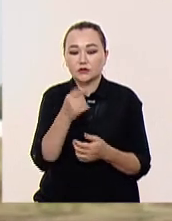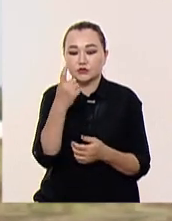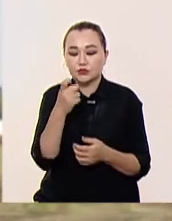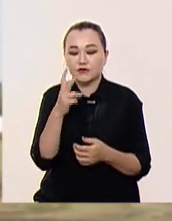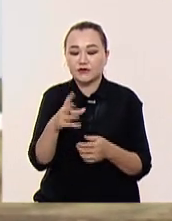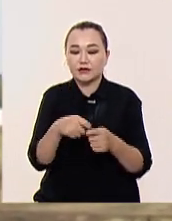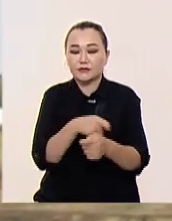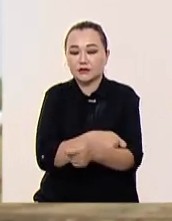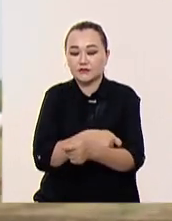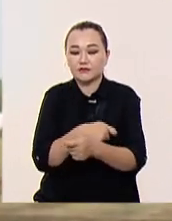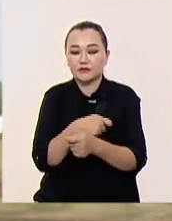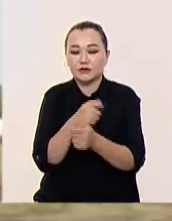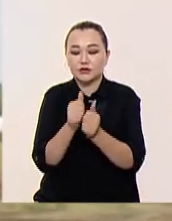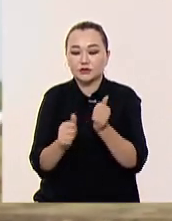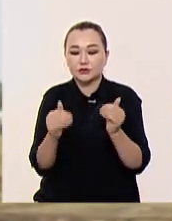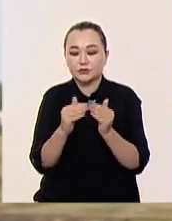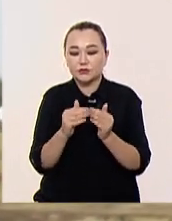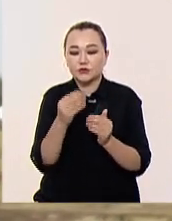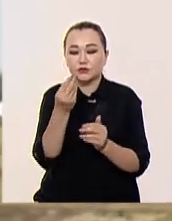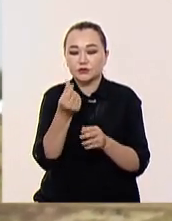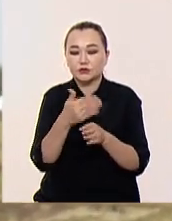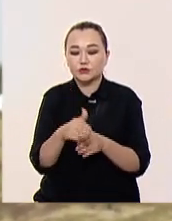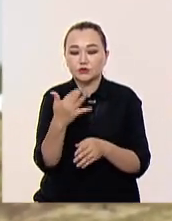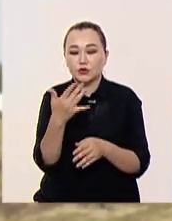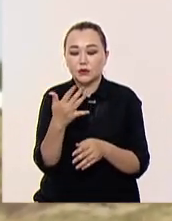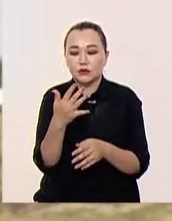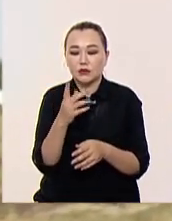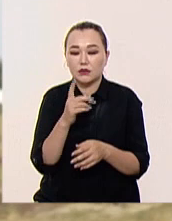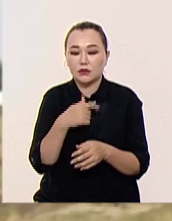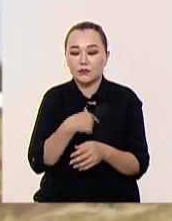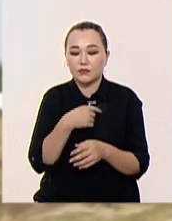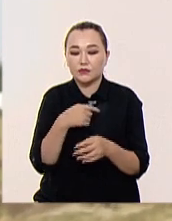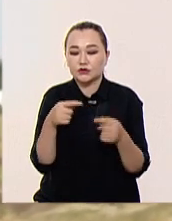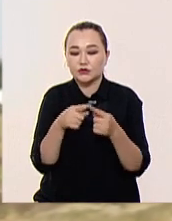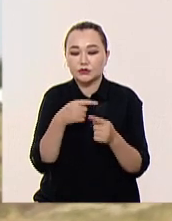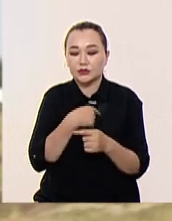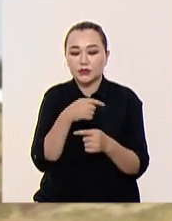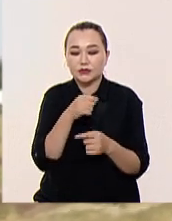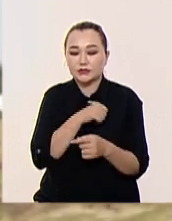метрдей қанша қаражат бөлініп отыр осы? Оны бізде сондай менде